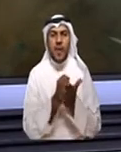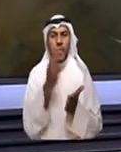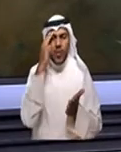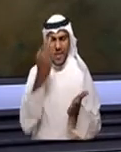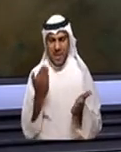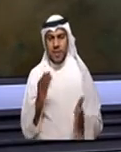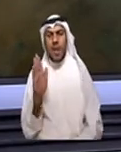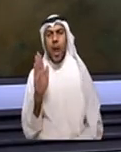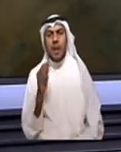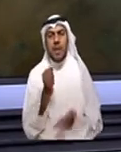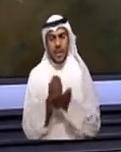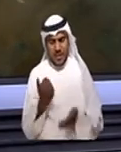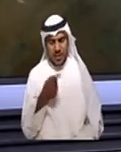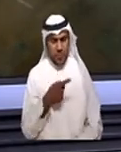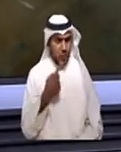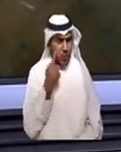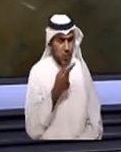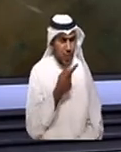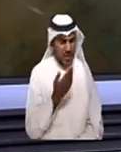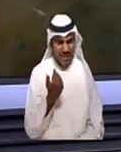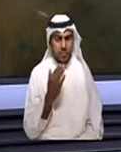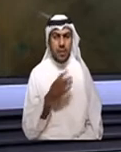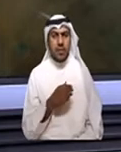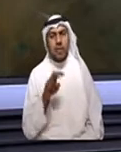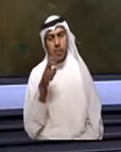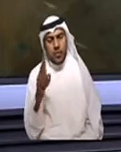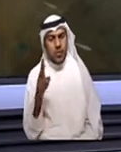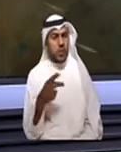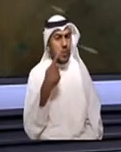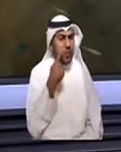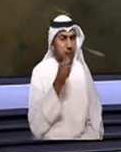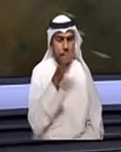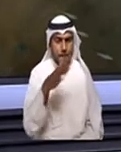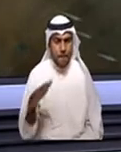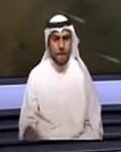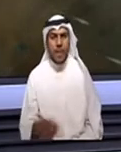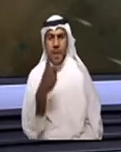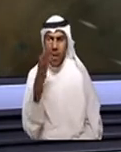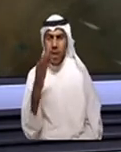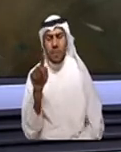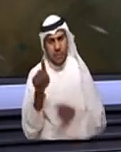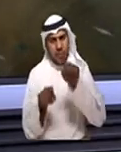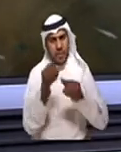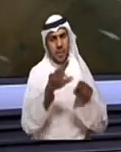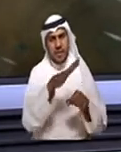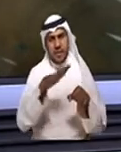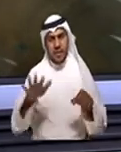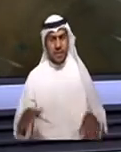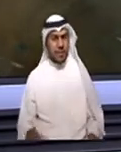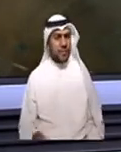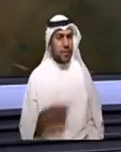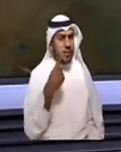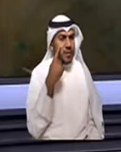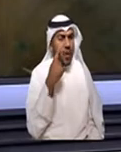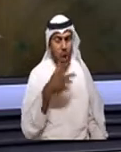الساحلية بشكل عام والجزر متفاوتة ما بين 31 إلى 32 درجة مئوية في بعض الجزر الشرقية.